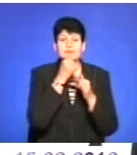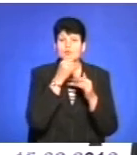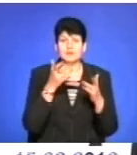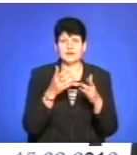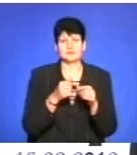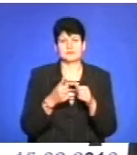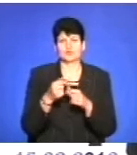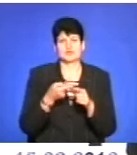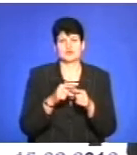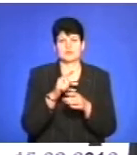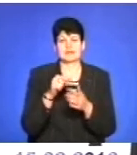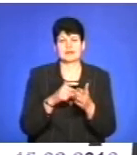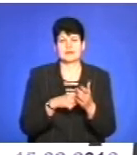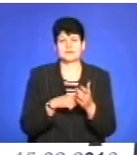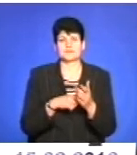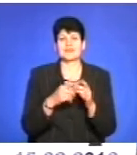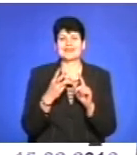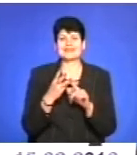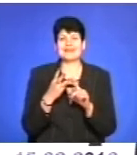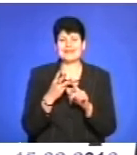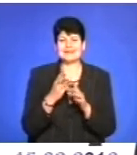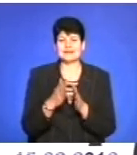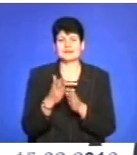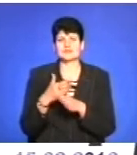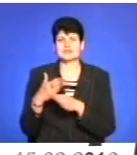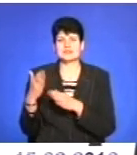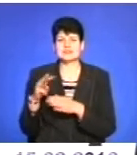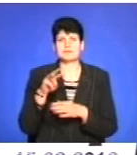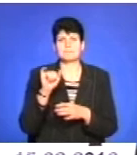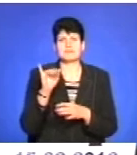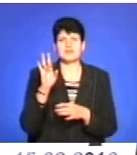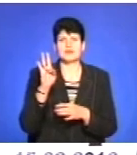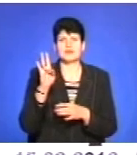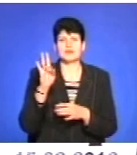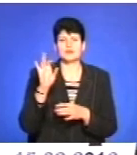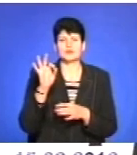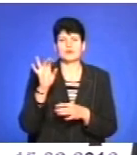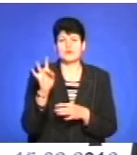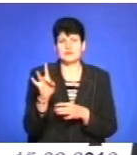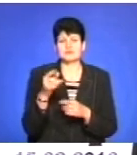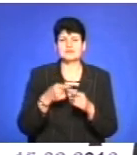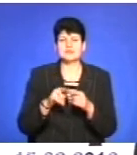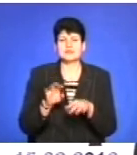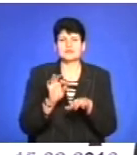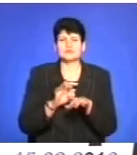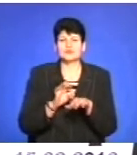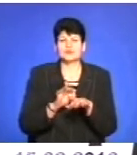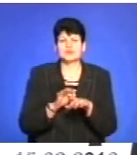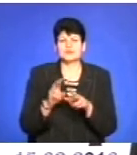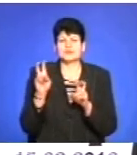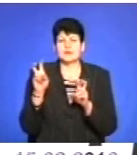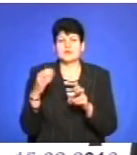цього питання. І третій розділ – це мінор, де зібрані такі болючі ноти історії нашої